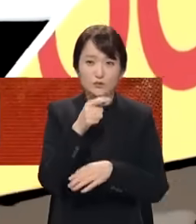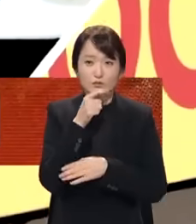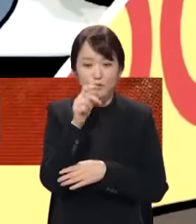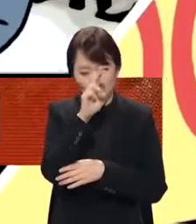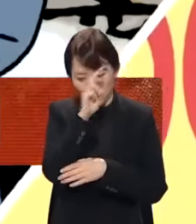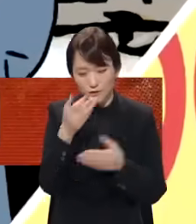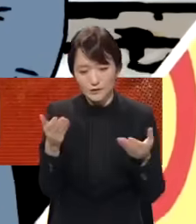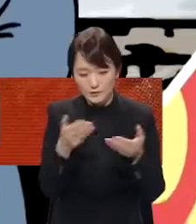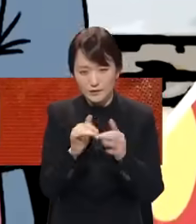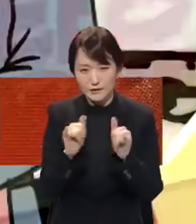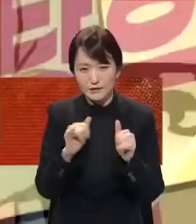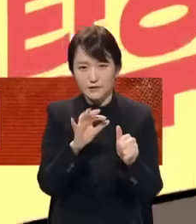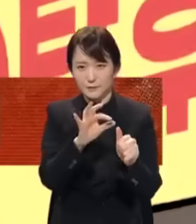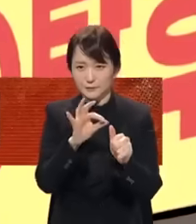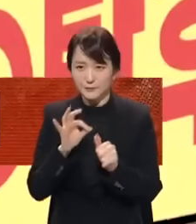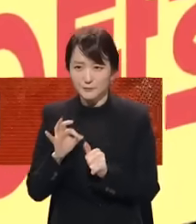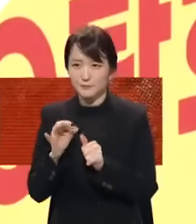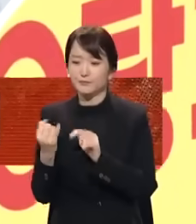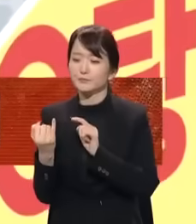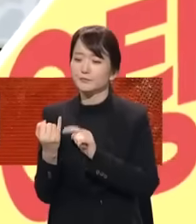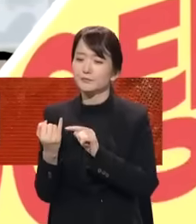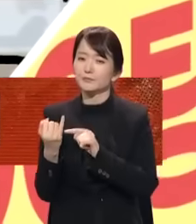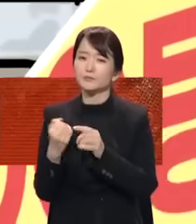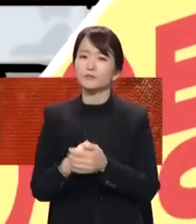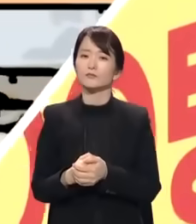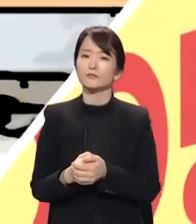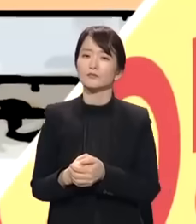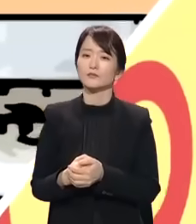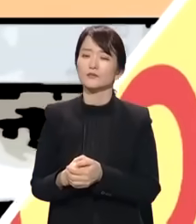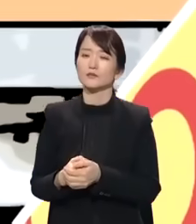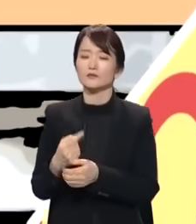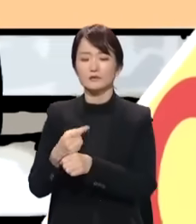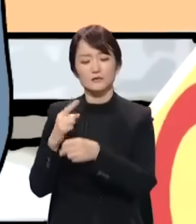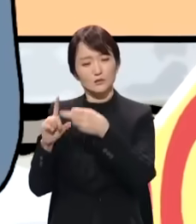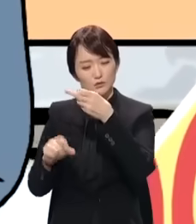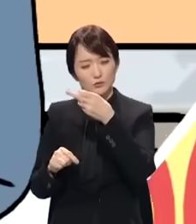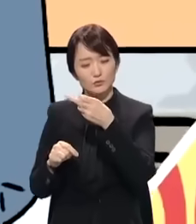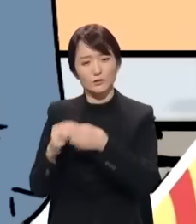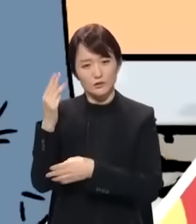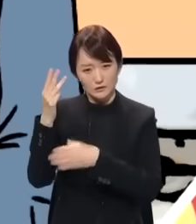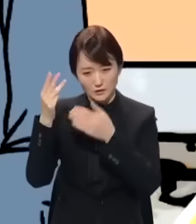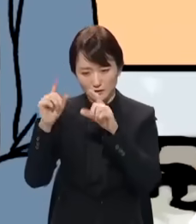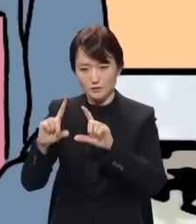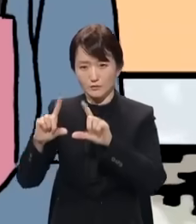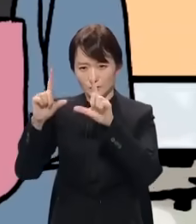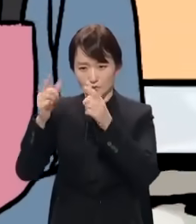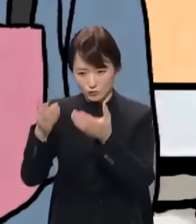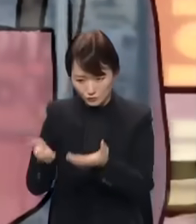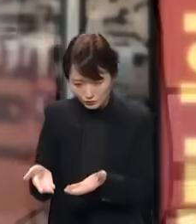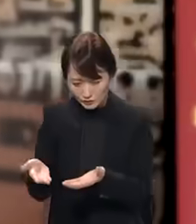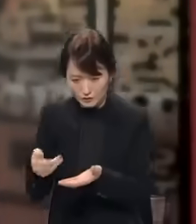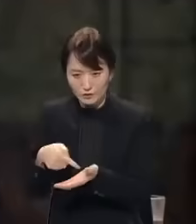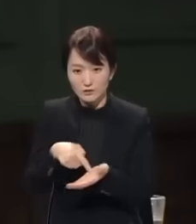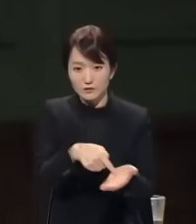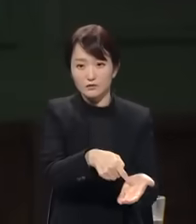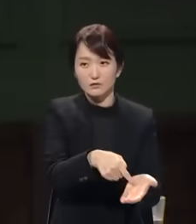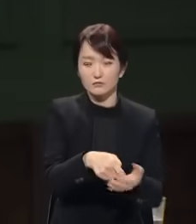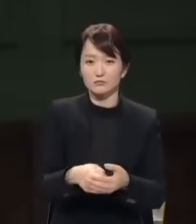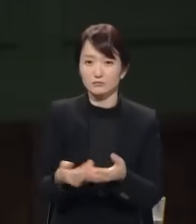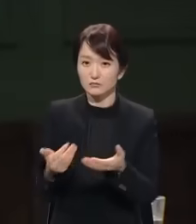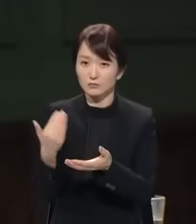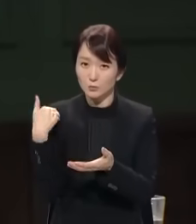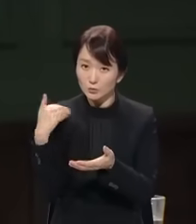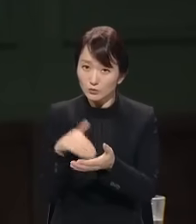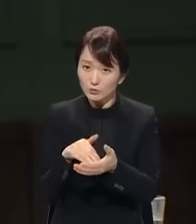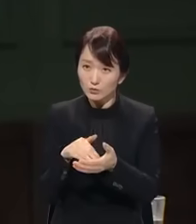그런데 이 직원이 지난해 12월에 3일간 휴가를 내겠다고 한 겁니다. 뭐 일단 알겠다고 했고요. 복귀할 날이 됐는데 그 전날 밤